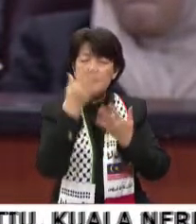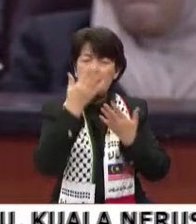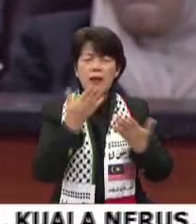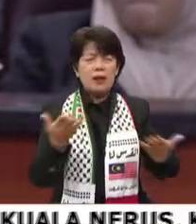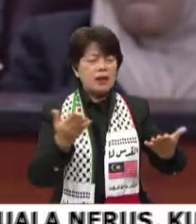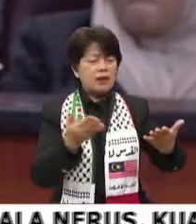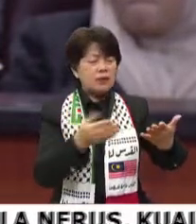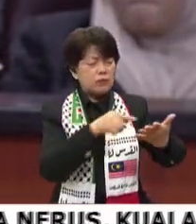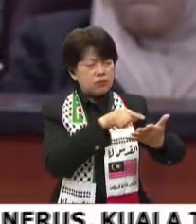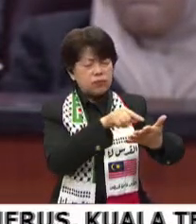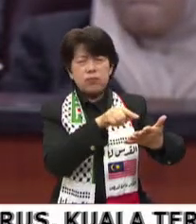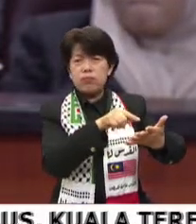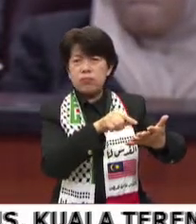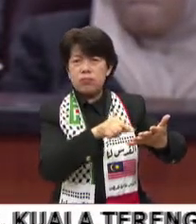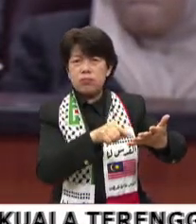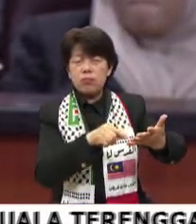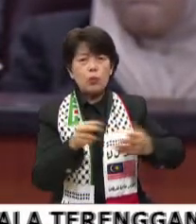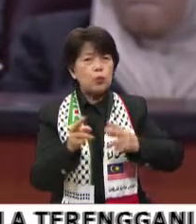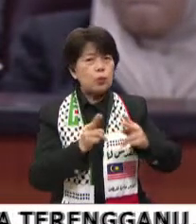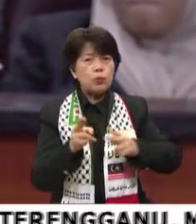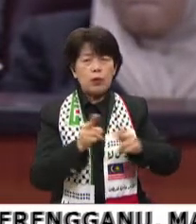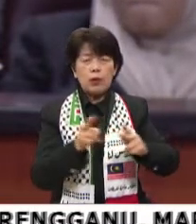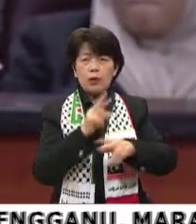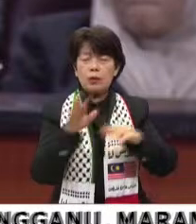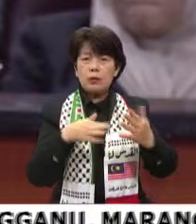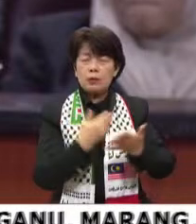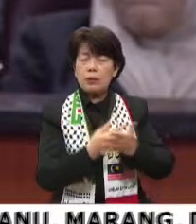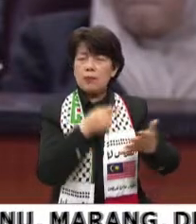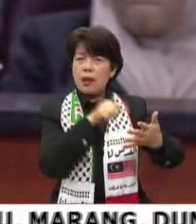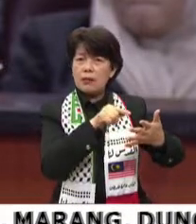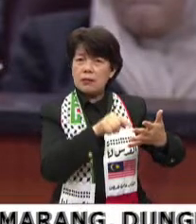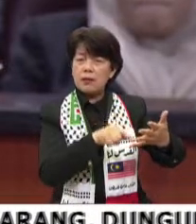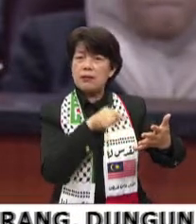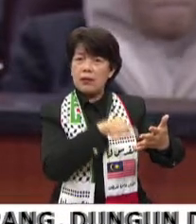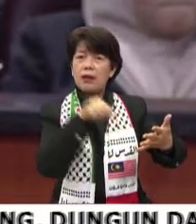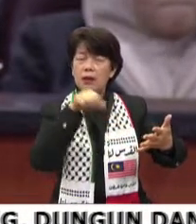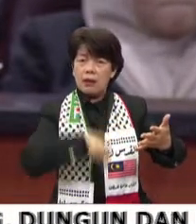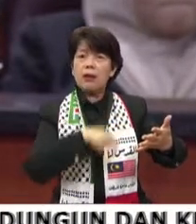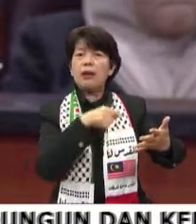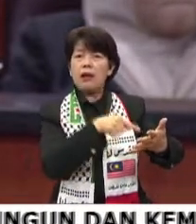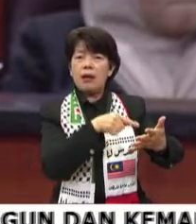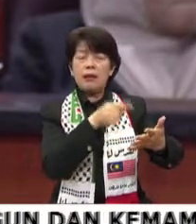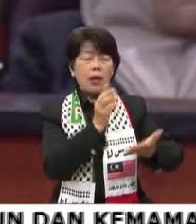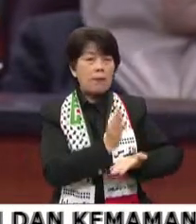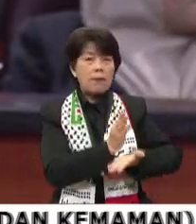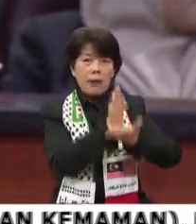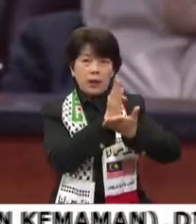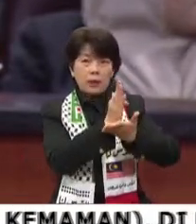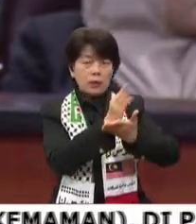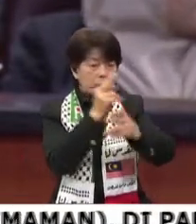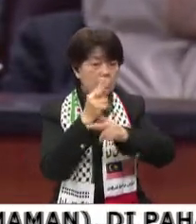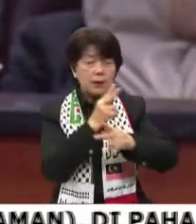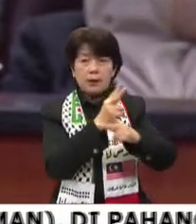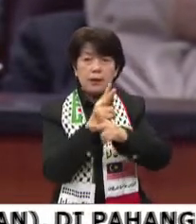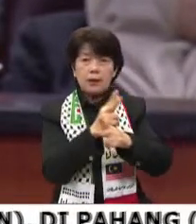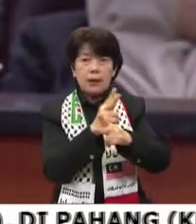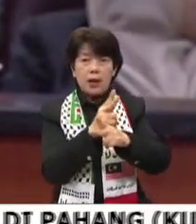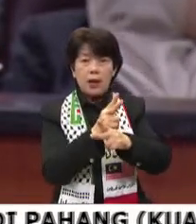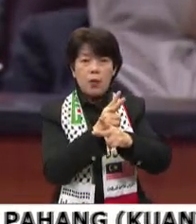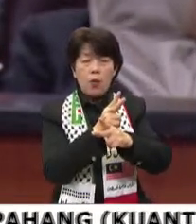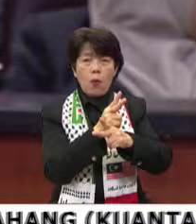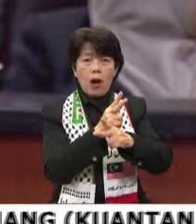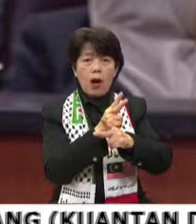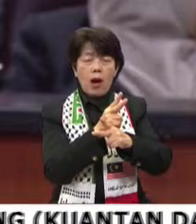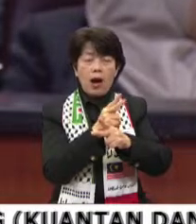antara Salah satu usaha na ini juga akan sebenarnya membantu mengawal fiskal negara